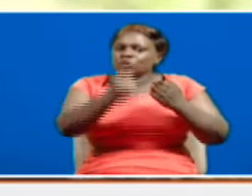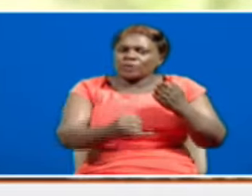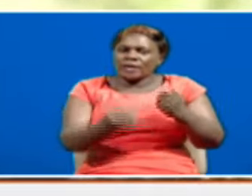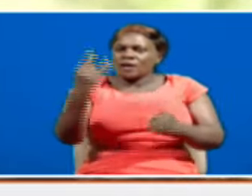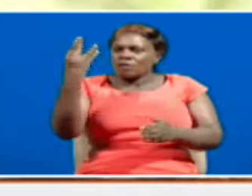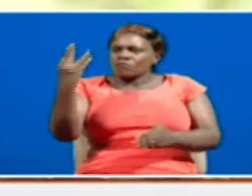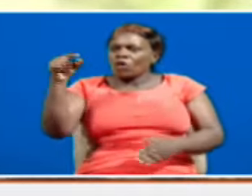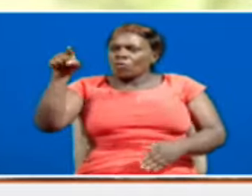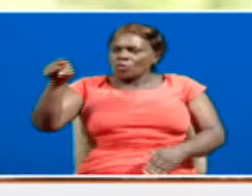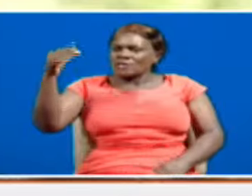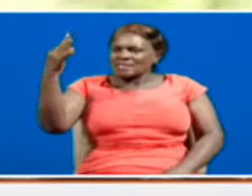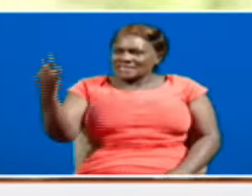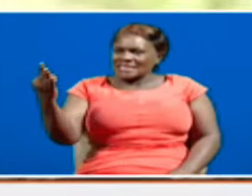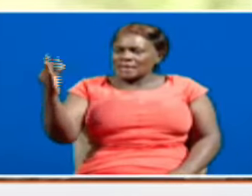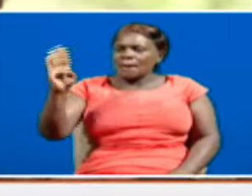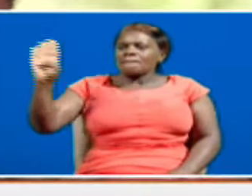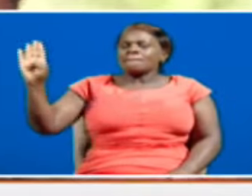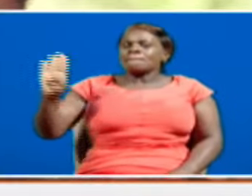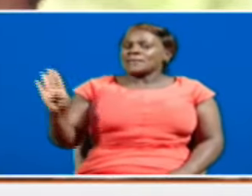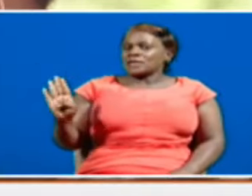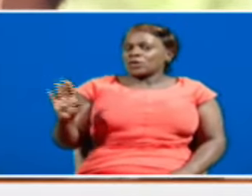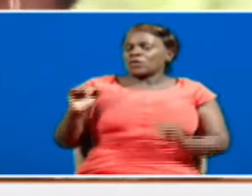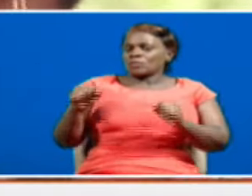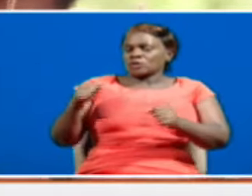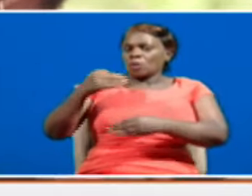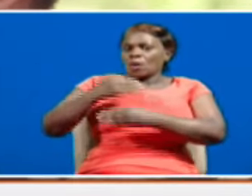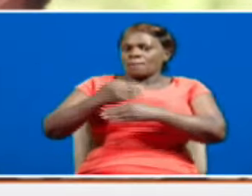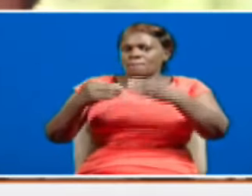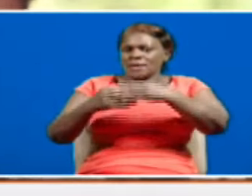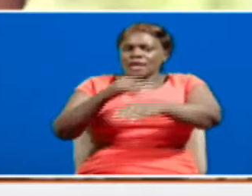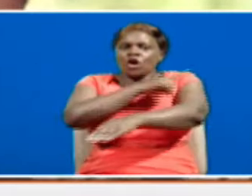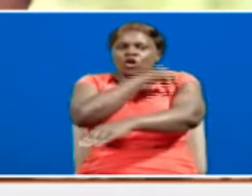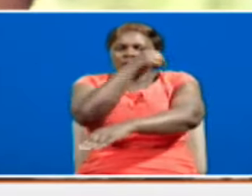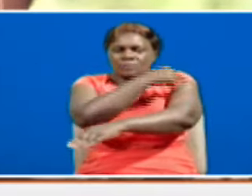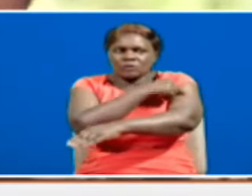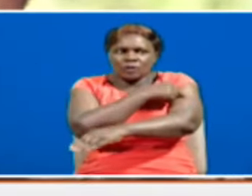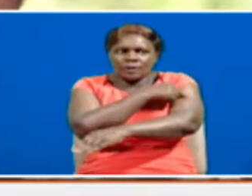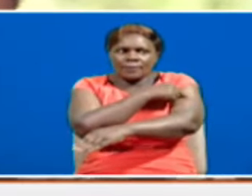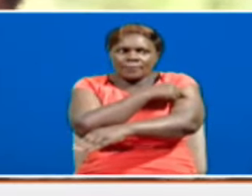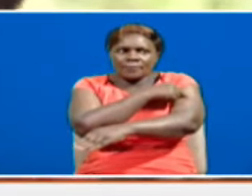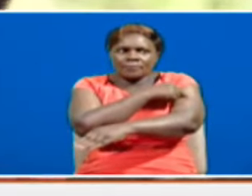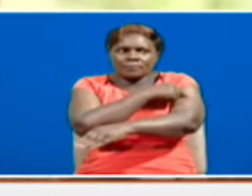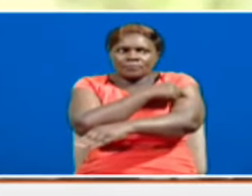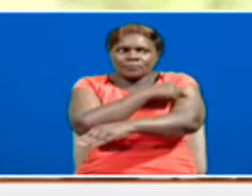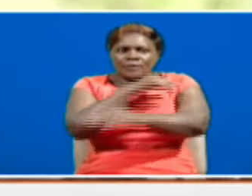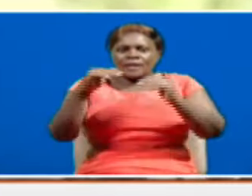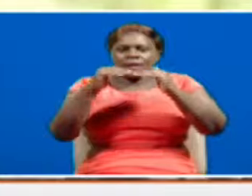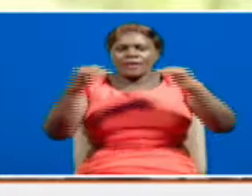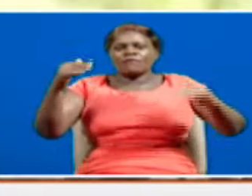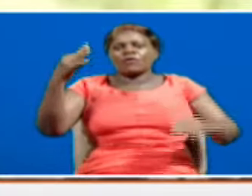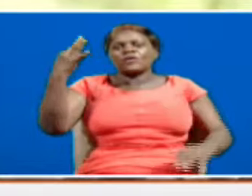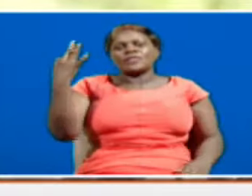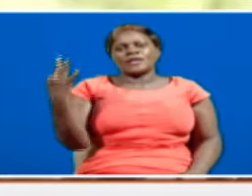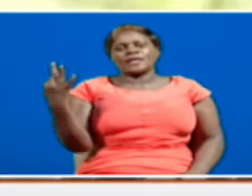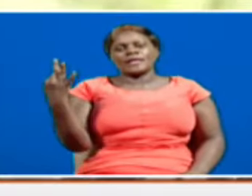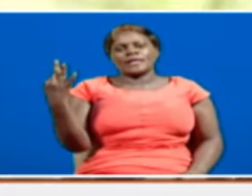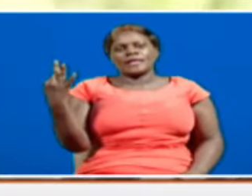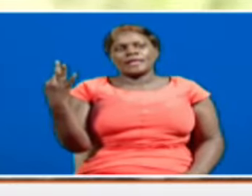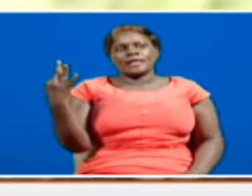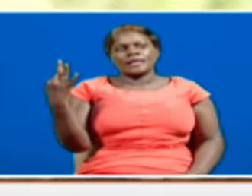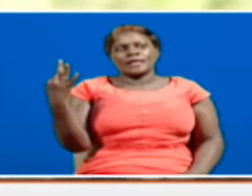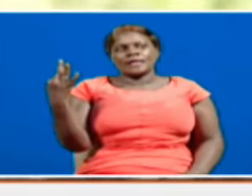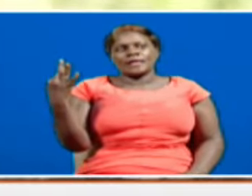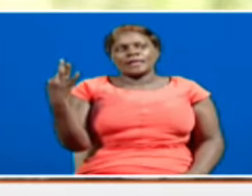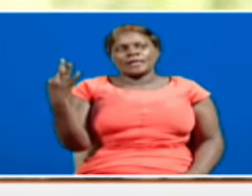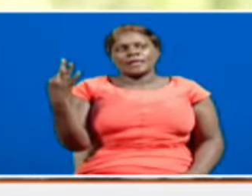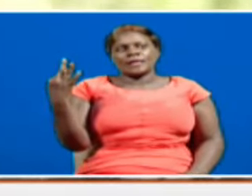4.3 billion inaweza jenga hospitali za level 3.